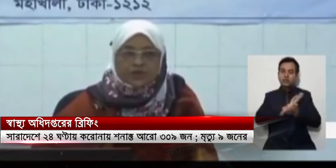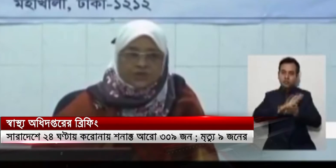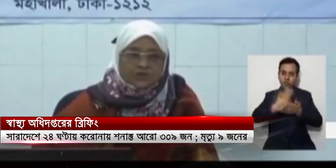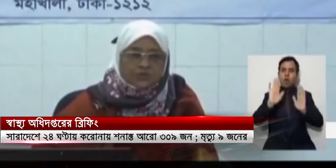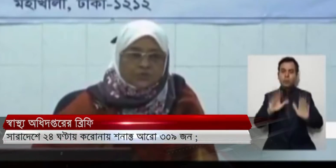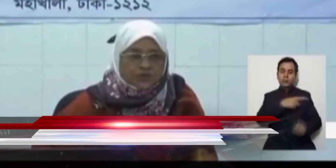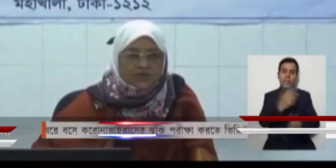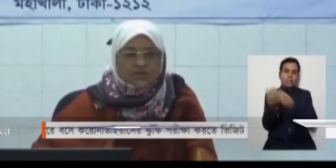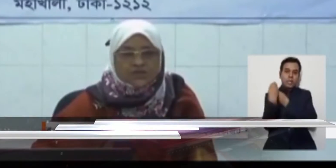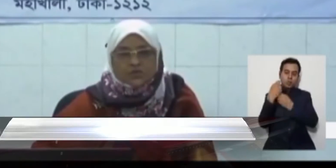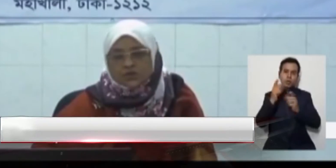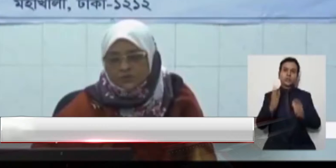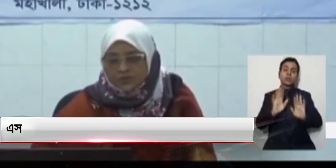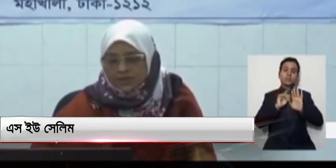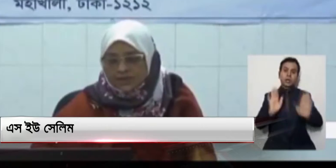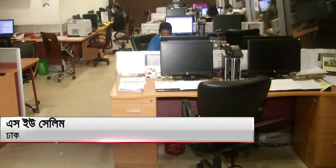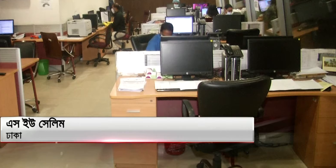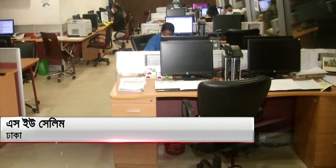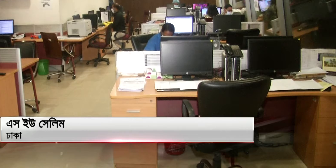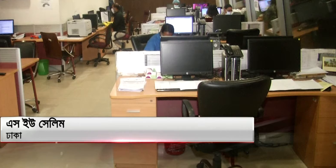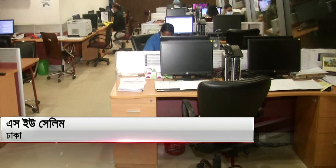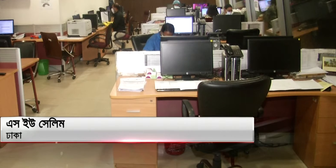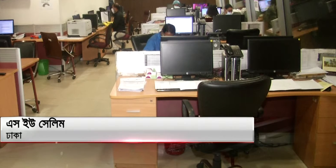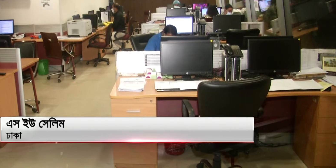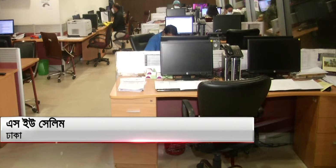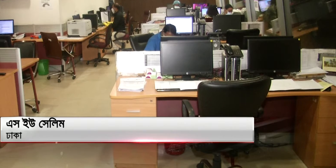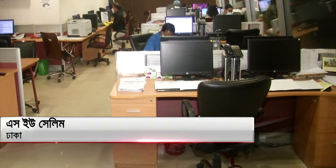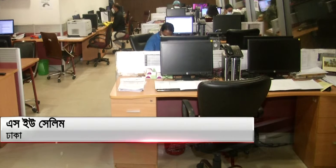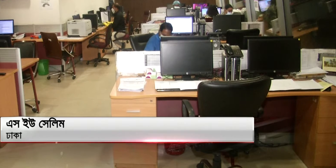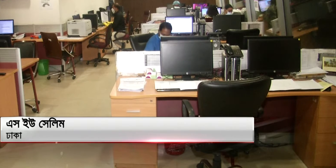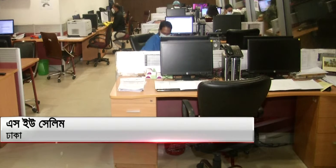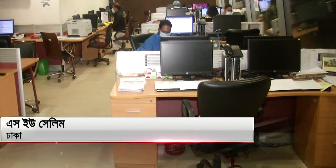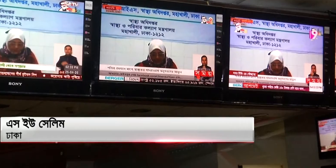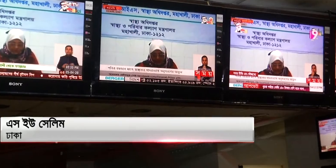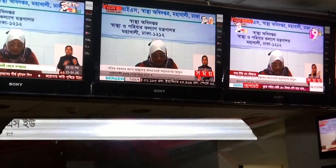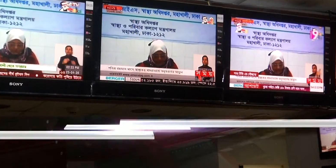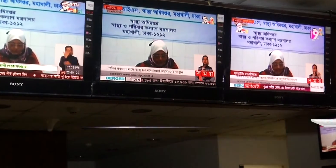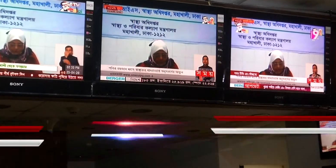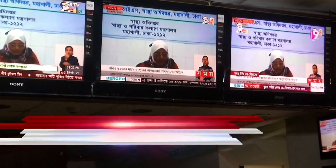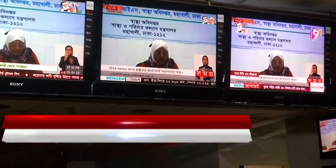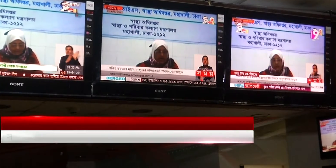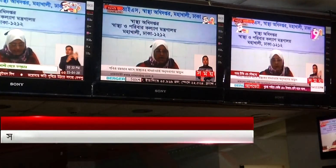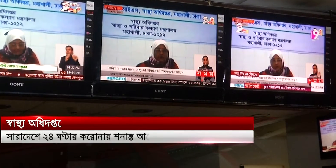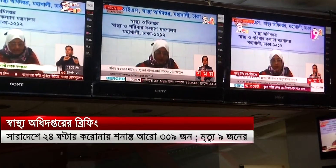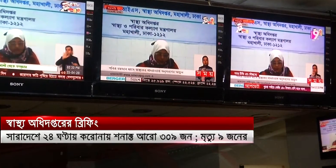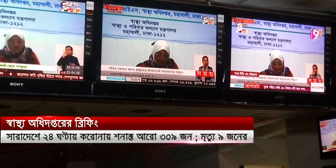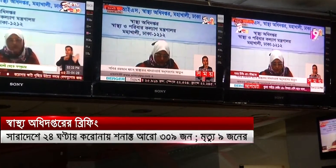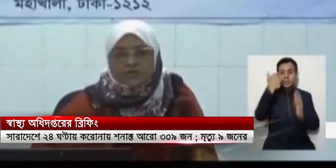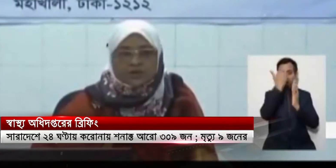দেশে 8 মার্চ প্রথম করোনা রোগী শনাক্তের পর ক্রমেই বাড়ছে আক্রান্তের সংখ্যা। এর মধ্যে তা প্রায় 5000 ঘর স্পর্শ